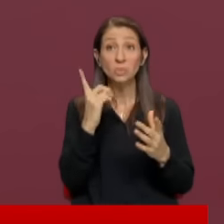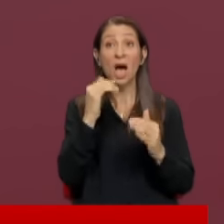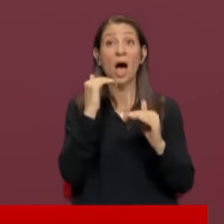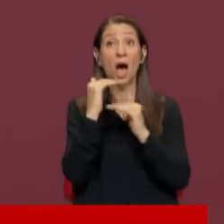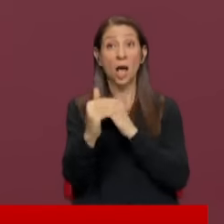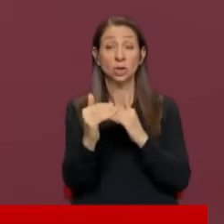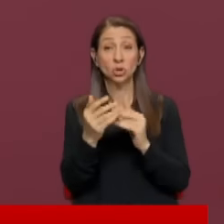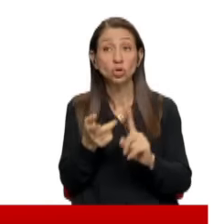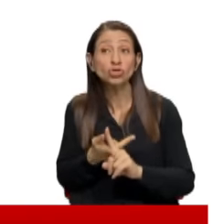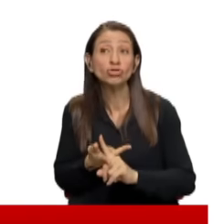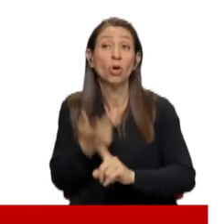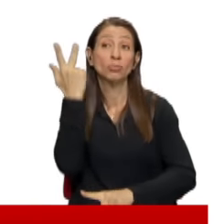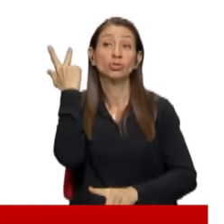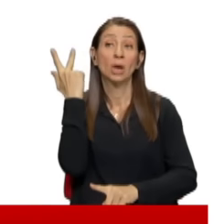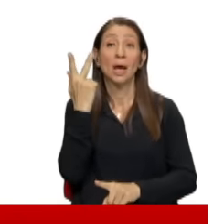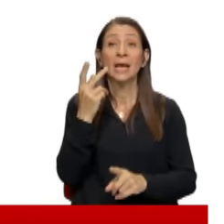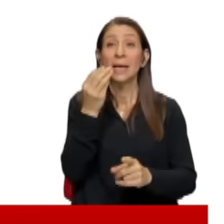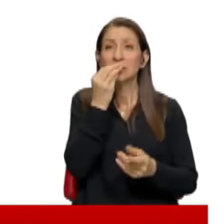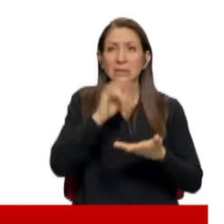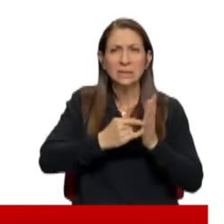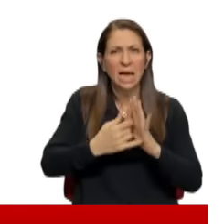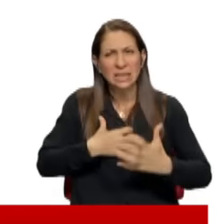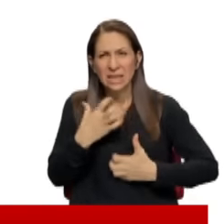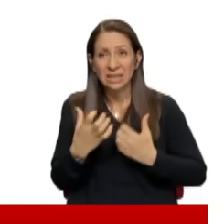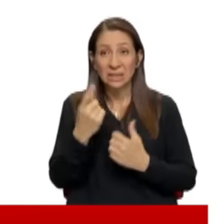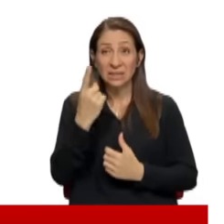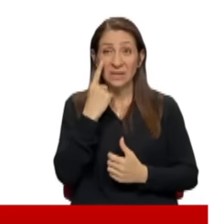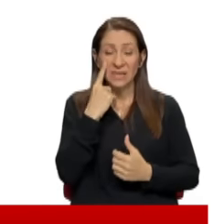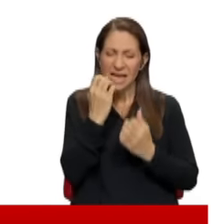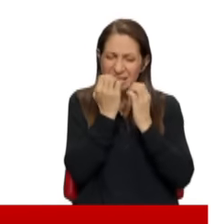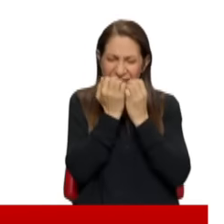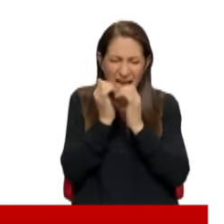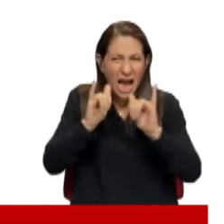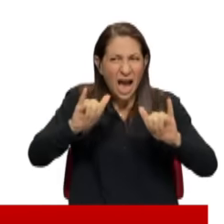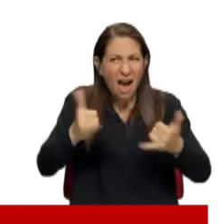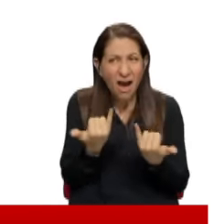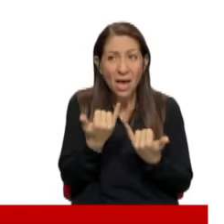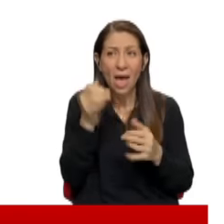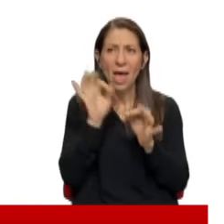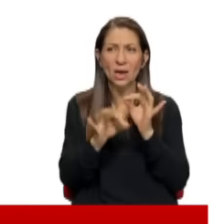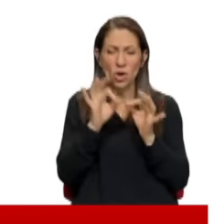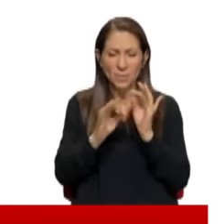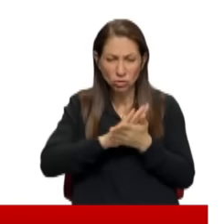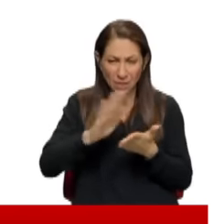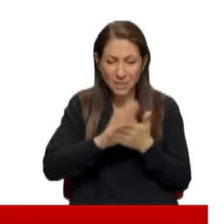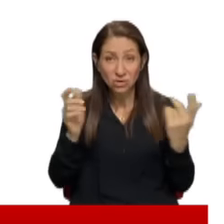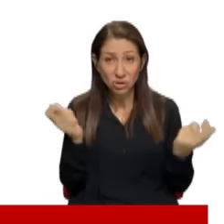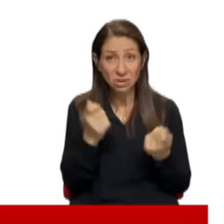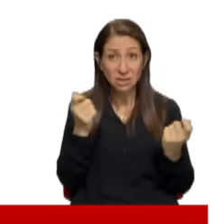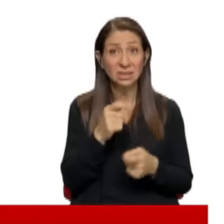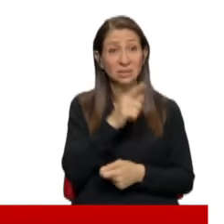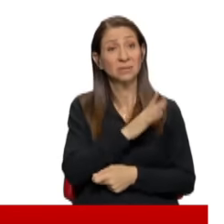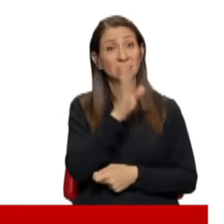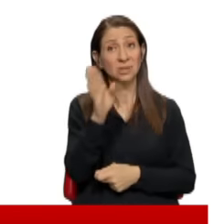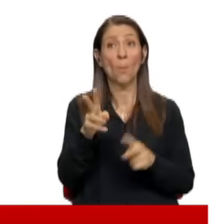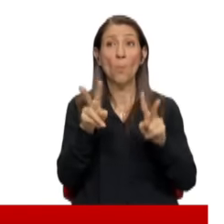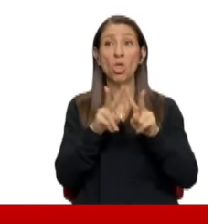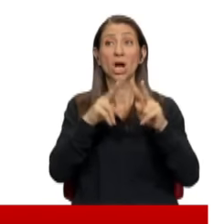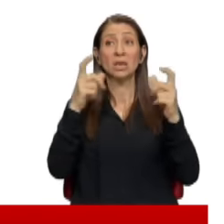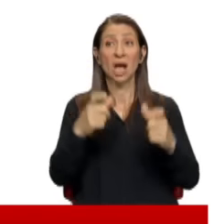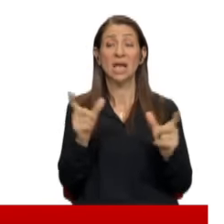halkı soymuşlar. Milletimiz geçim sıkıntısındayken, devletimiz dişini tırnağına takmış, ekonomiyi düzeltme çalışırken siz gidip